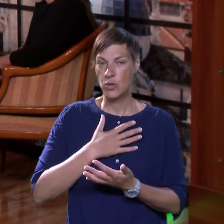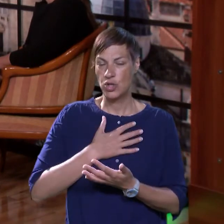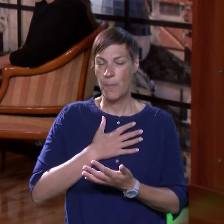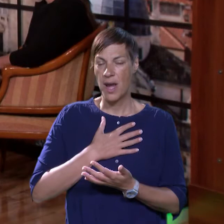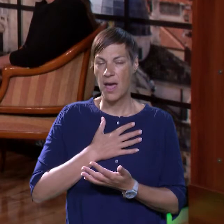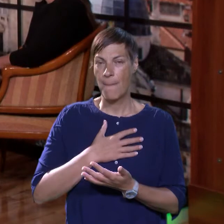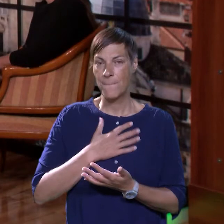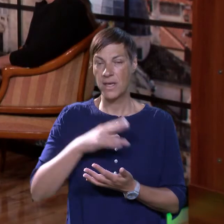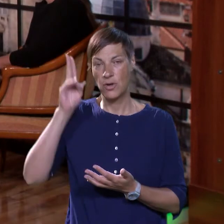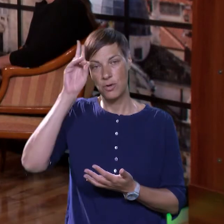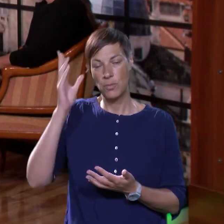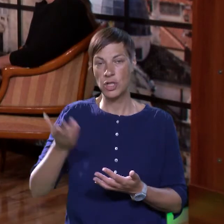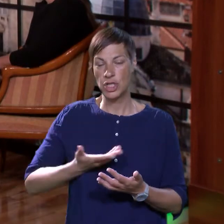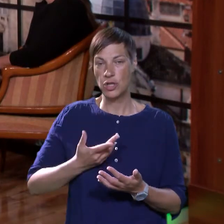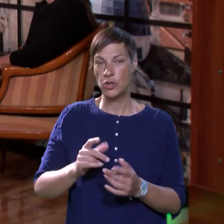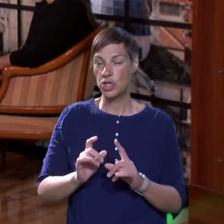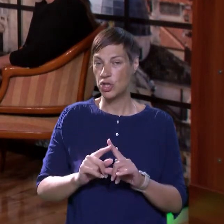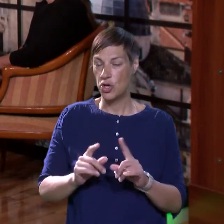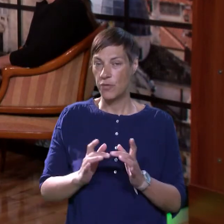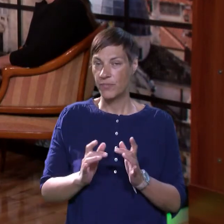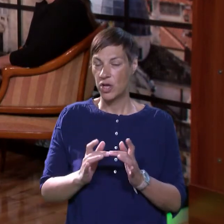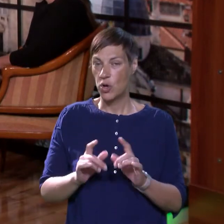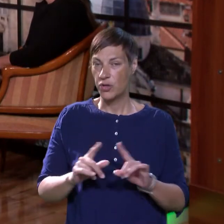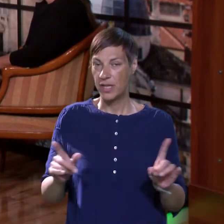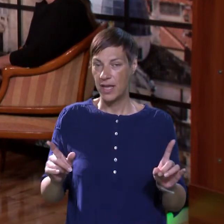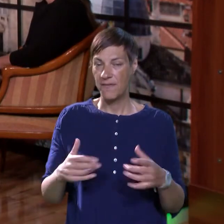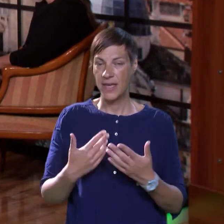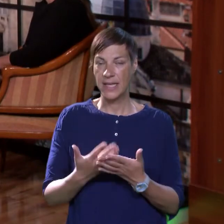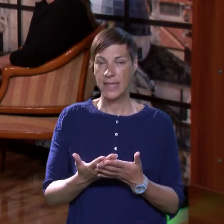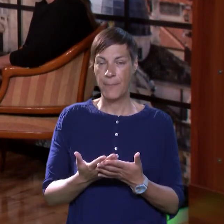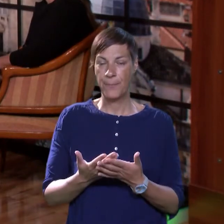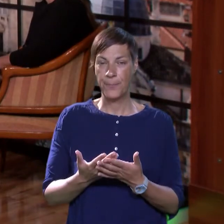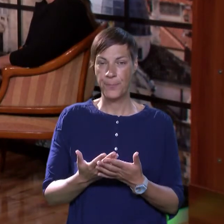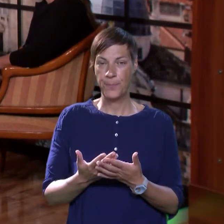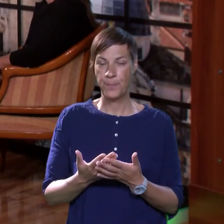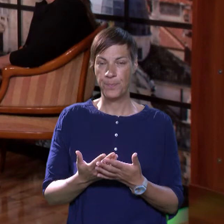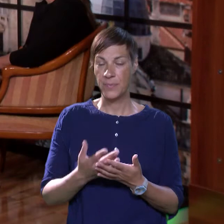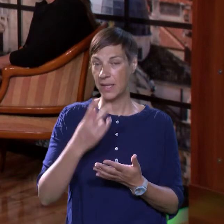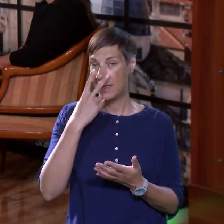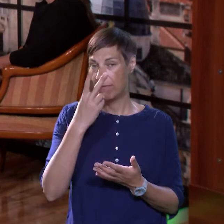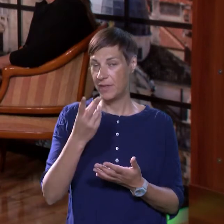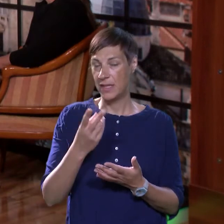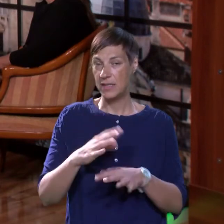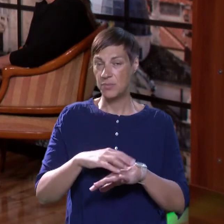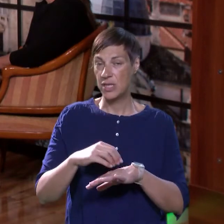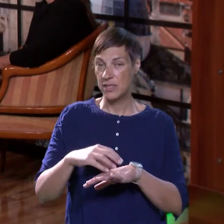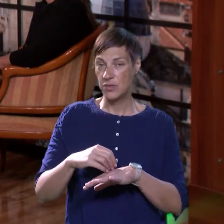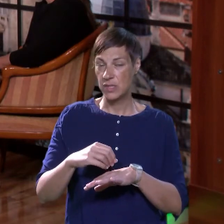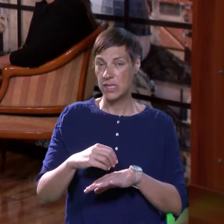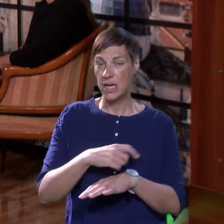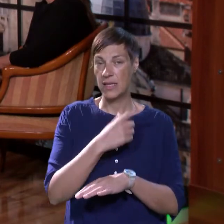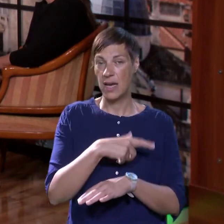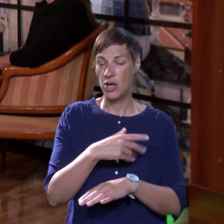najboljom namjerom, može doći do kontraefekta, može doći do protu, vidjeli smo da su stradali ljudi